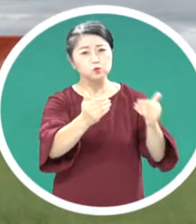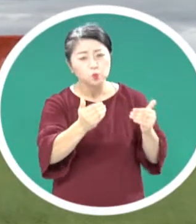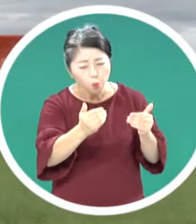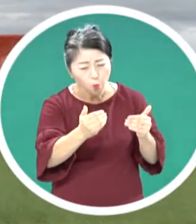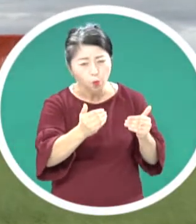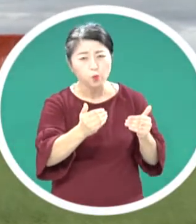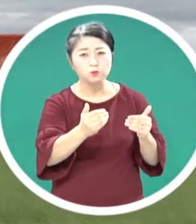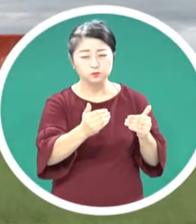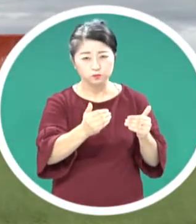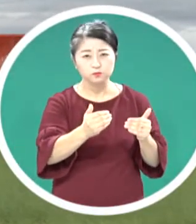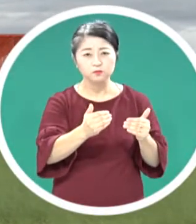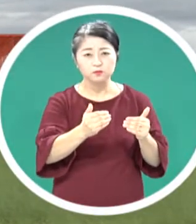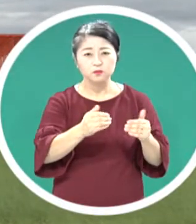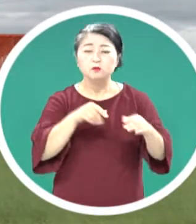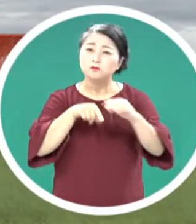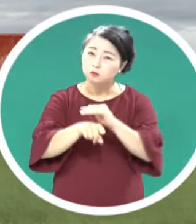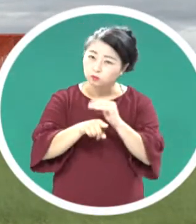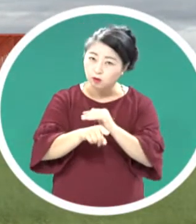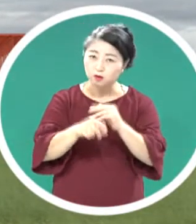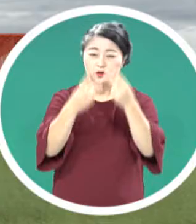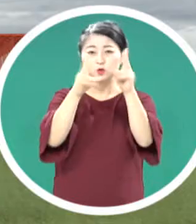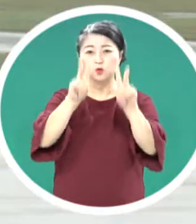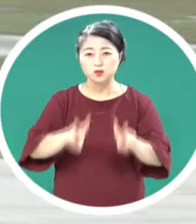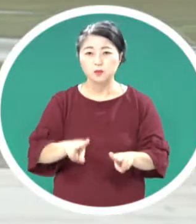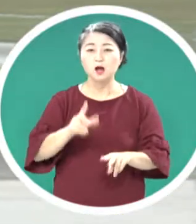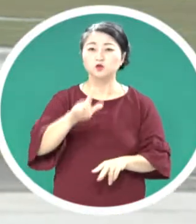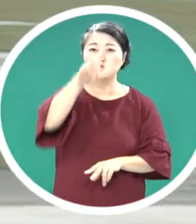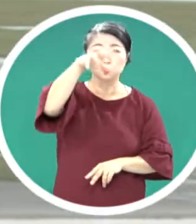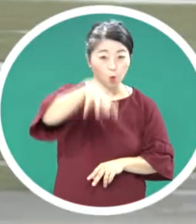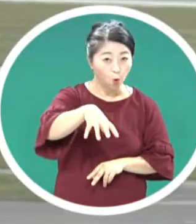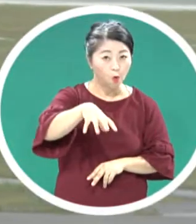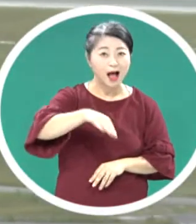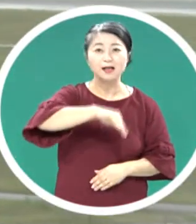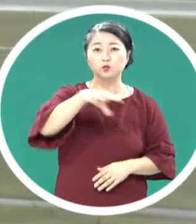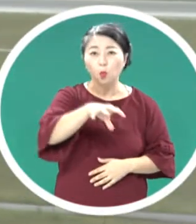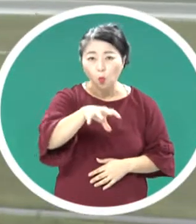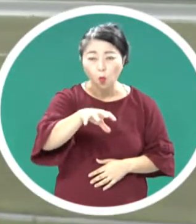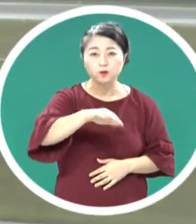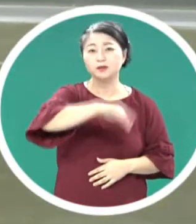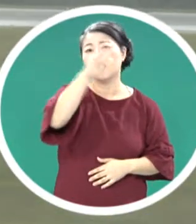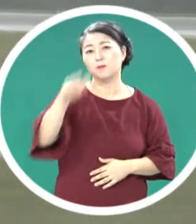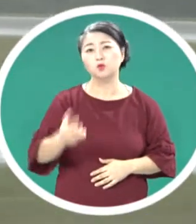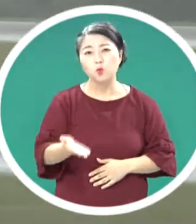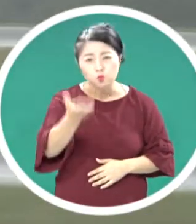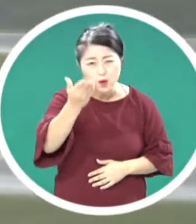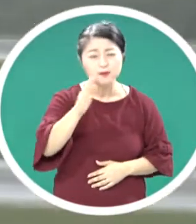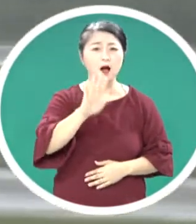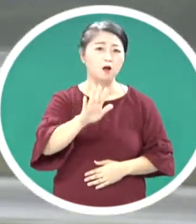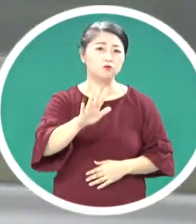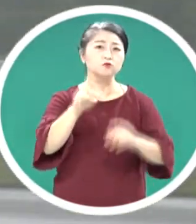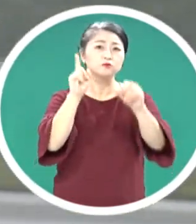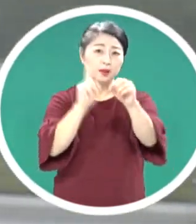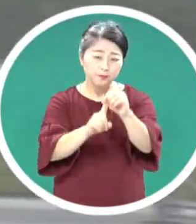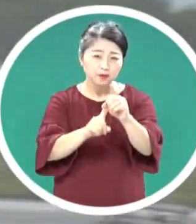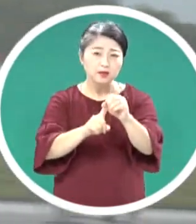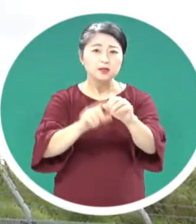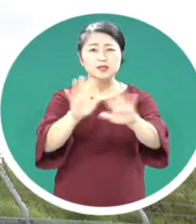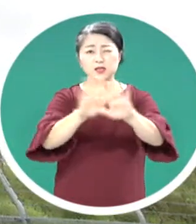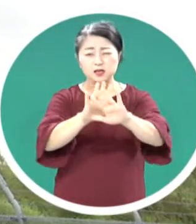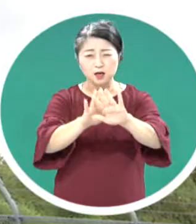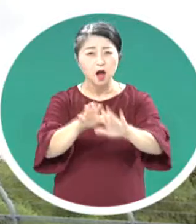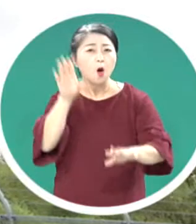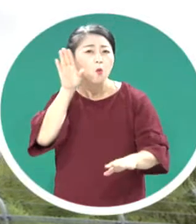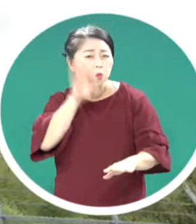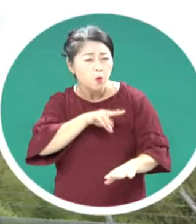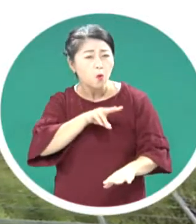の着陸には欠かせない装置なんです。標高の高いところにある広島空港は霧が発生しやすいんです。そこで